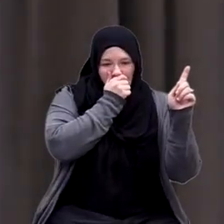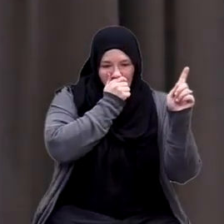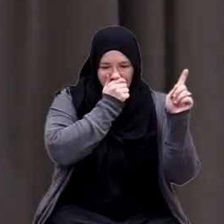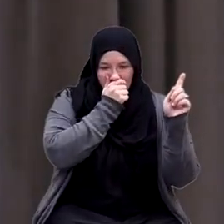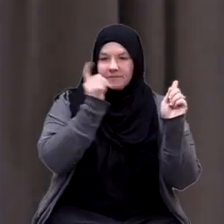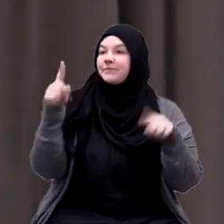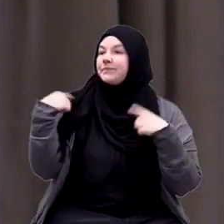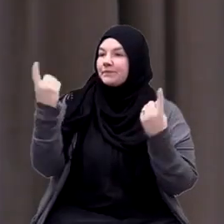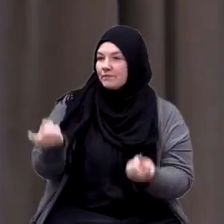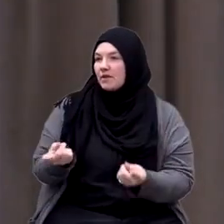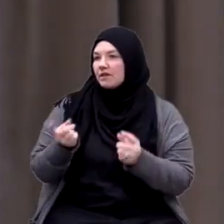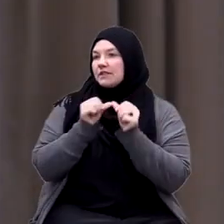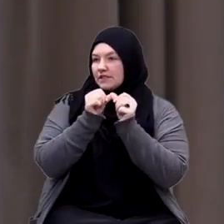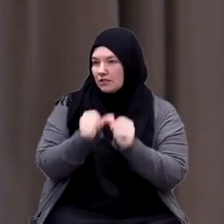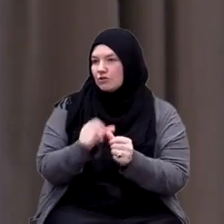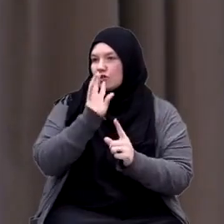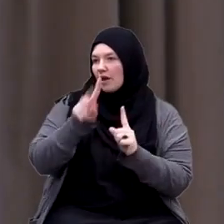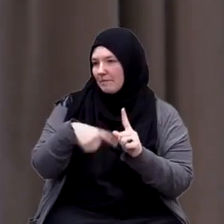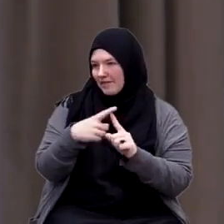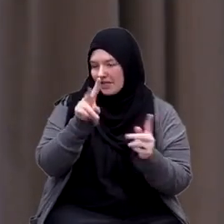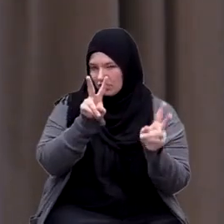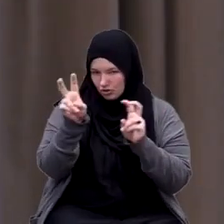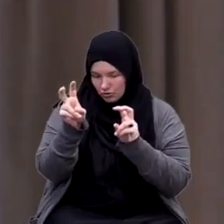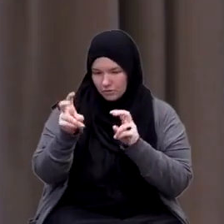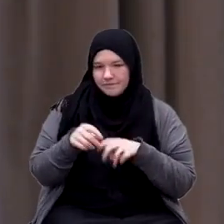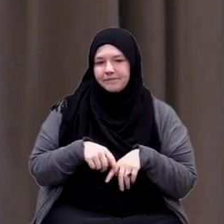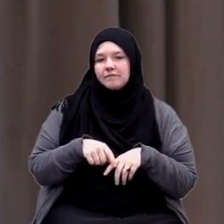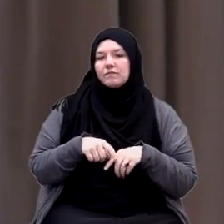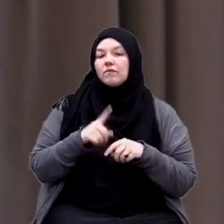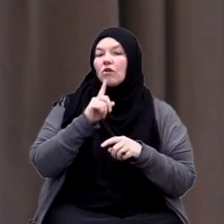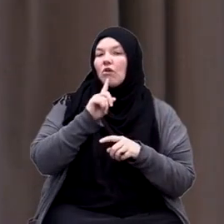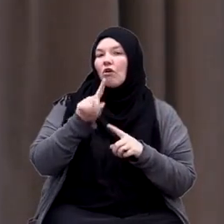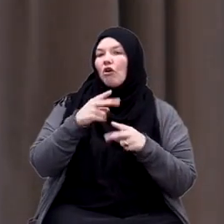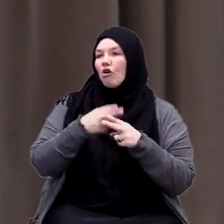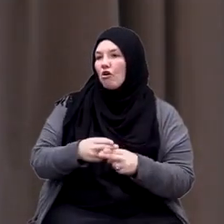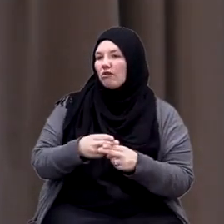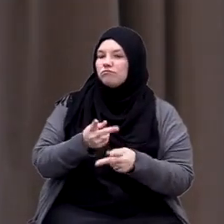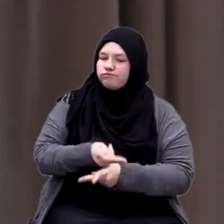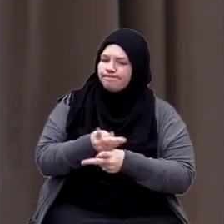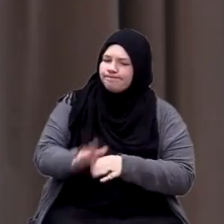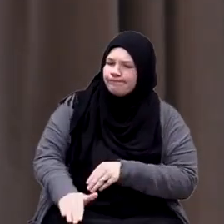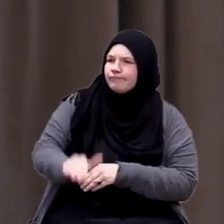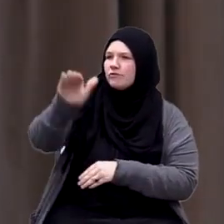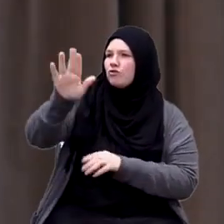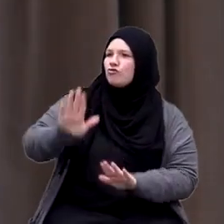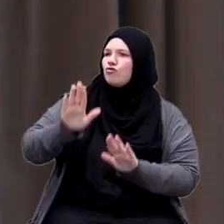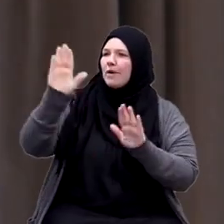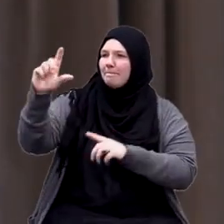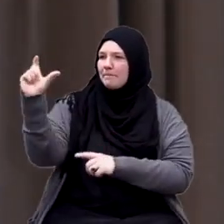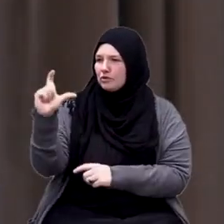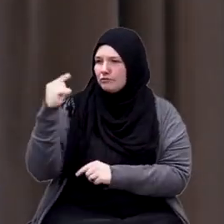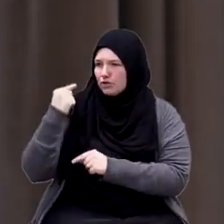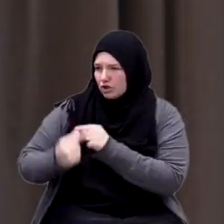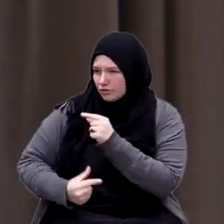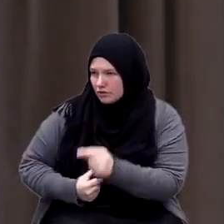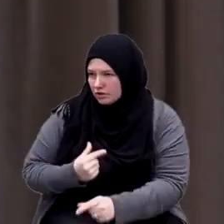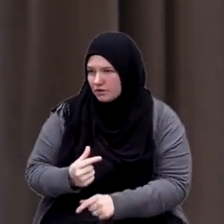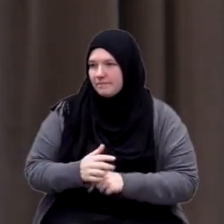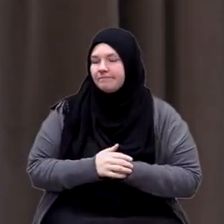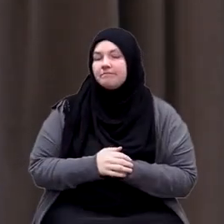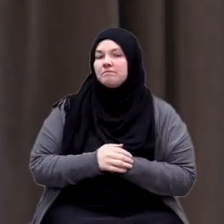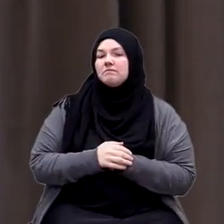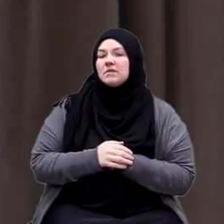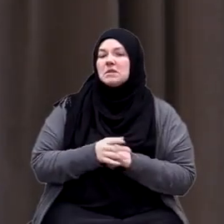continue to address the issue of raising a great Muslim generation, the